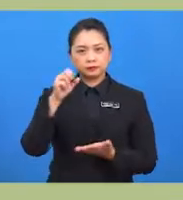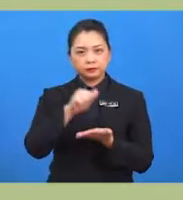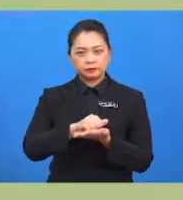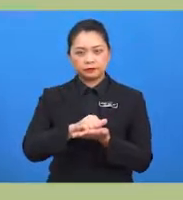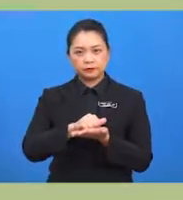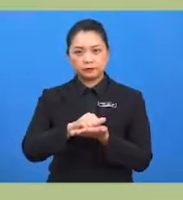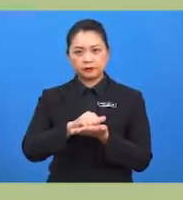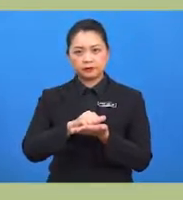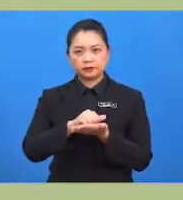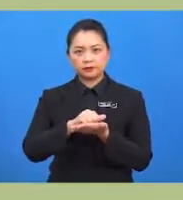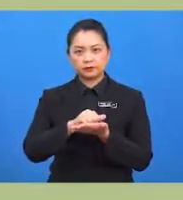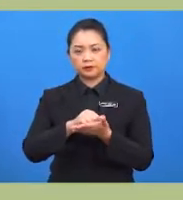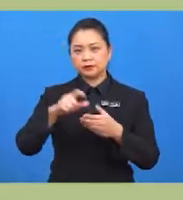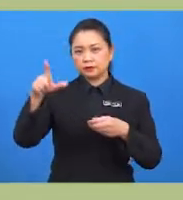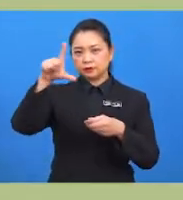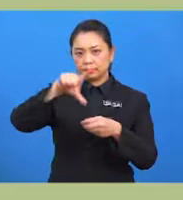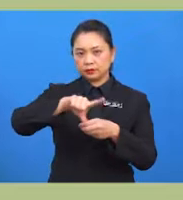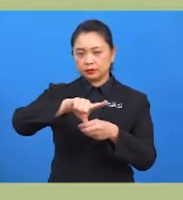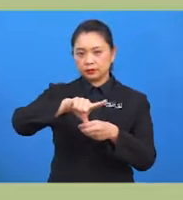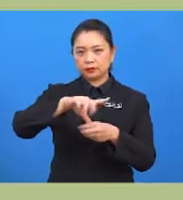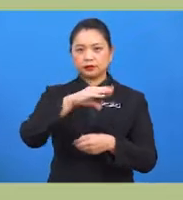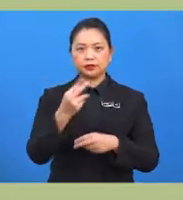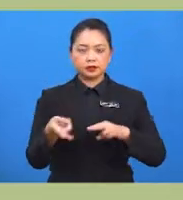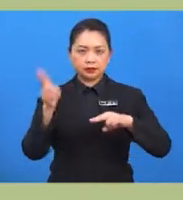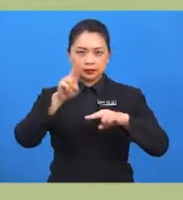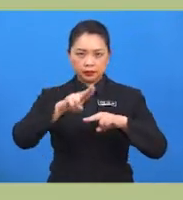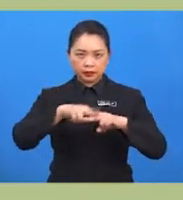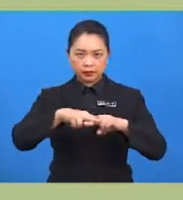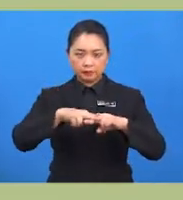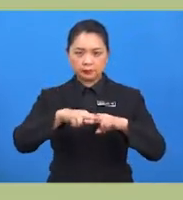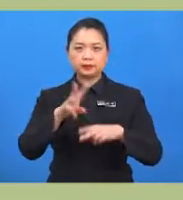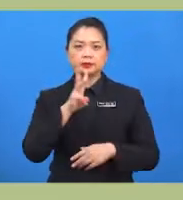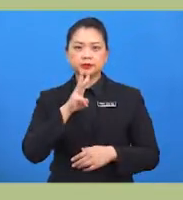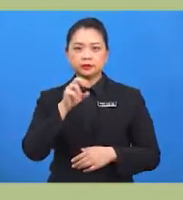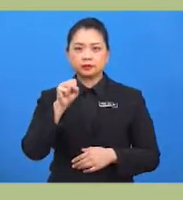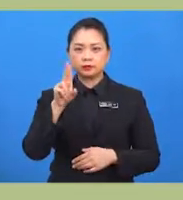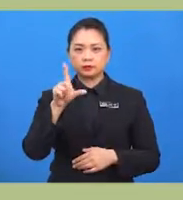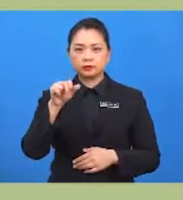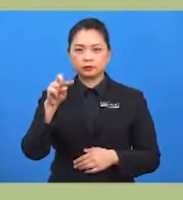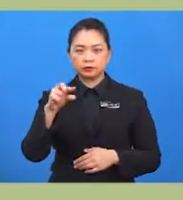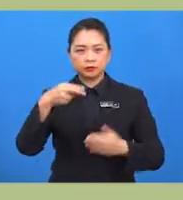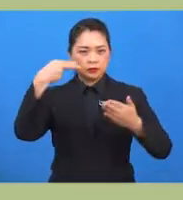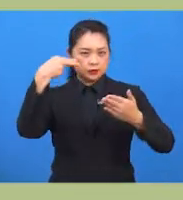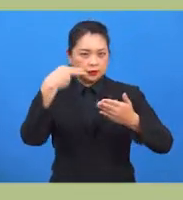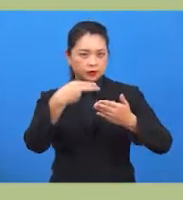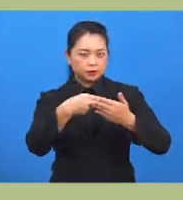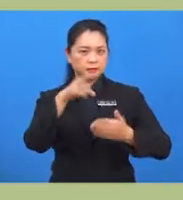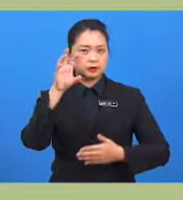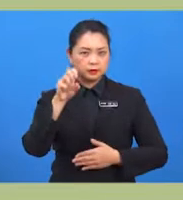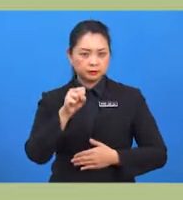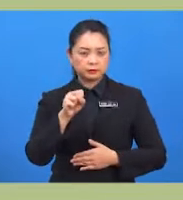Survive dilarutkan dan ditambahkan Ice Sule sehingga mencapai isipadu